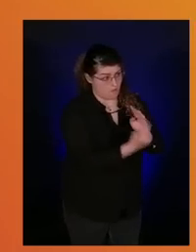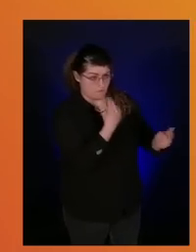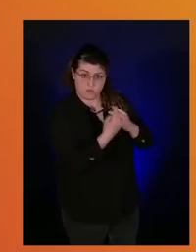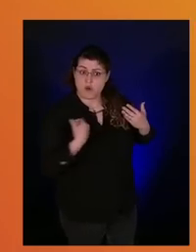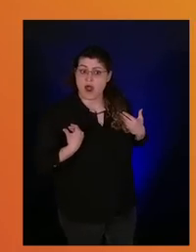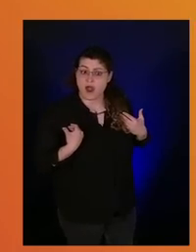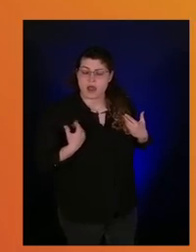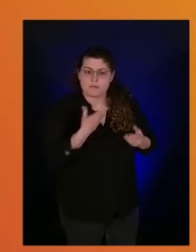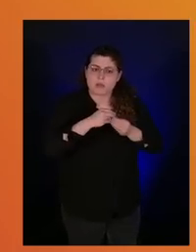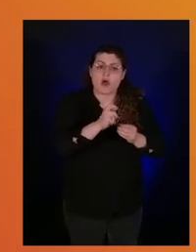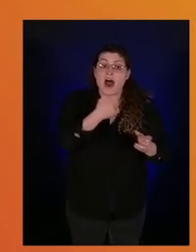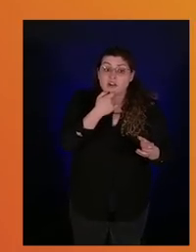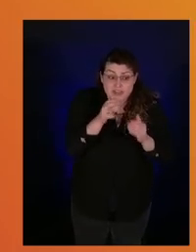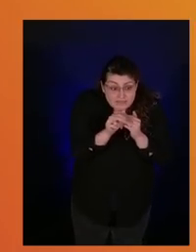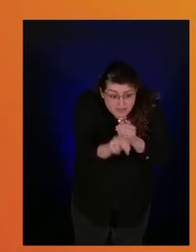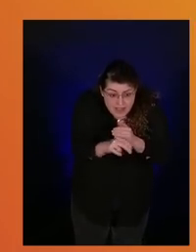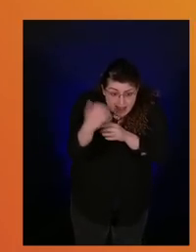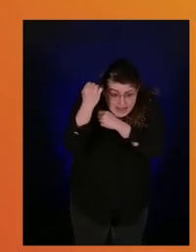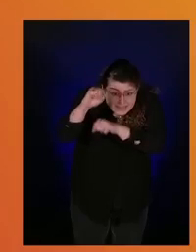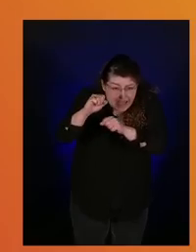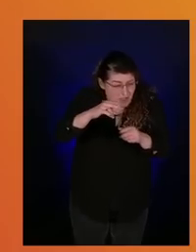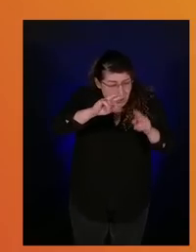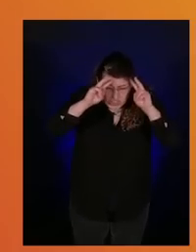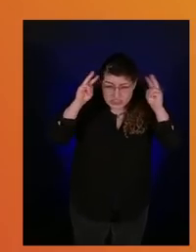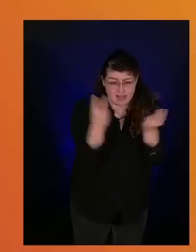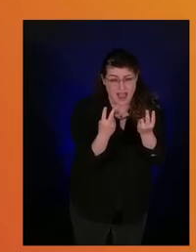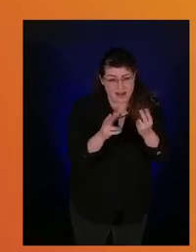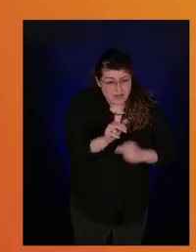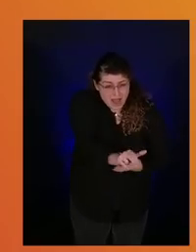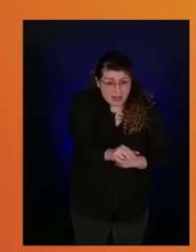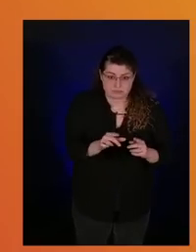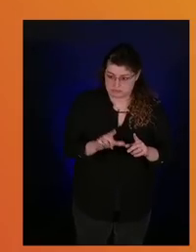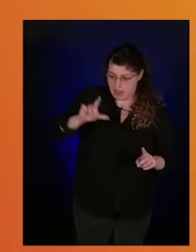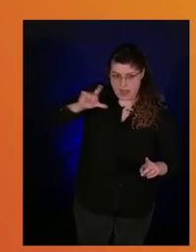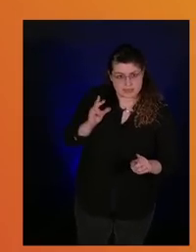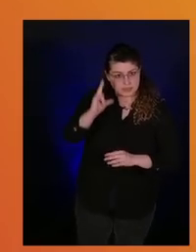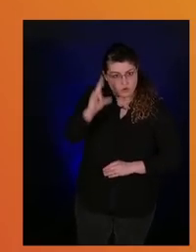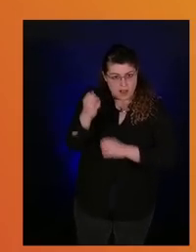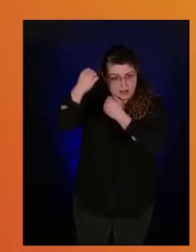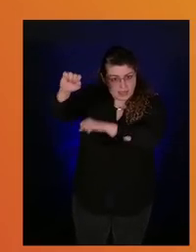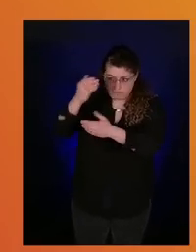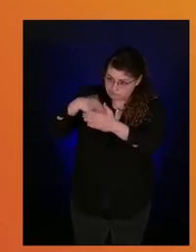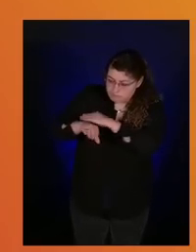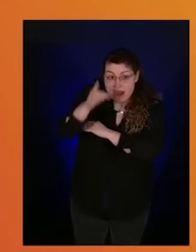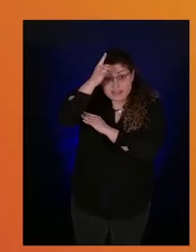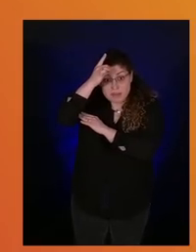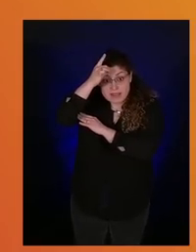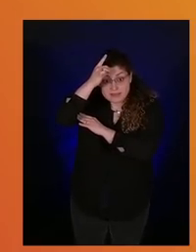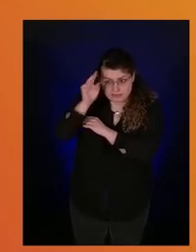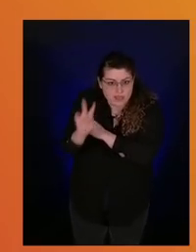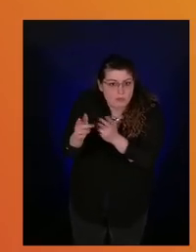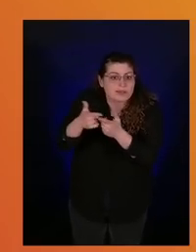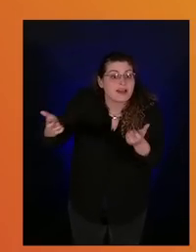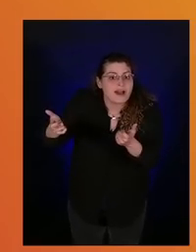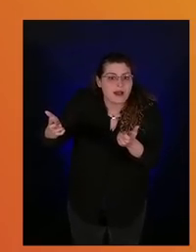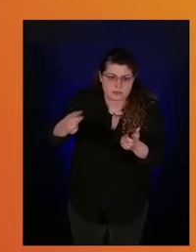aussi parce que l'Angleterre est au bord de la grève générale. Et ensuite parce que ce lundi a commencé une grande grève dans les transports en Allemagne. Nous devons aller vers une